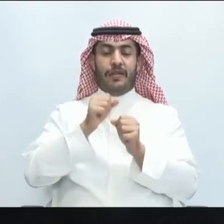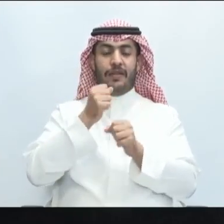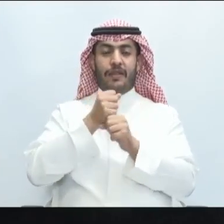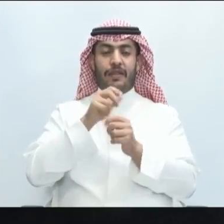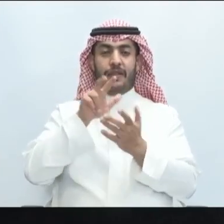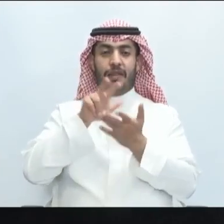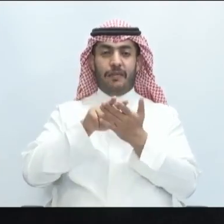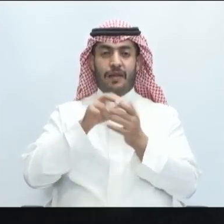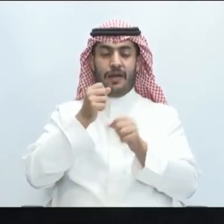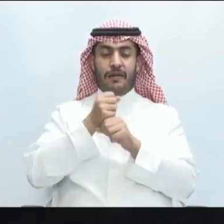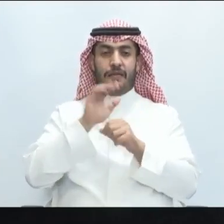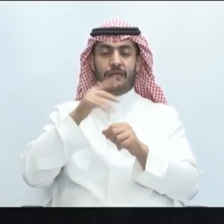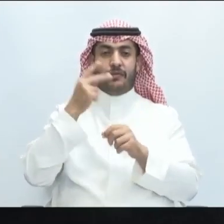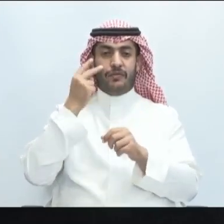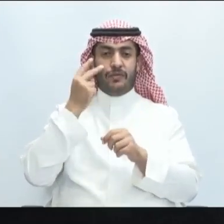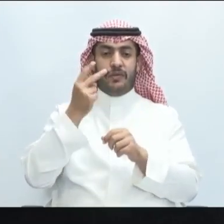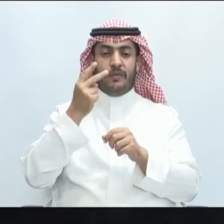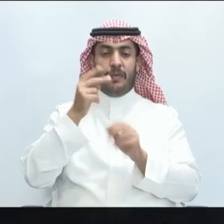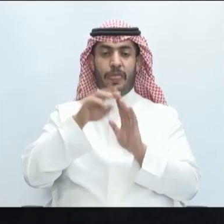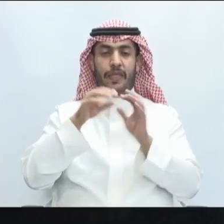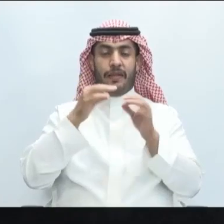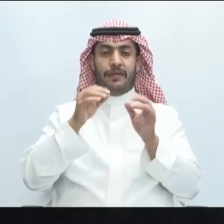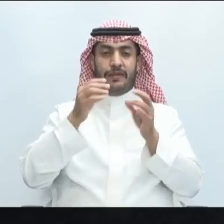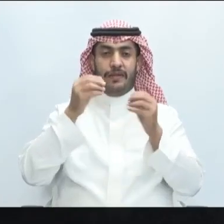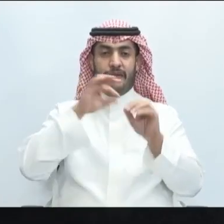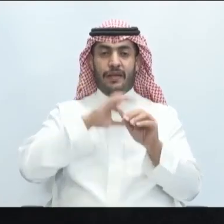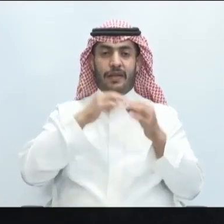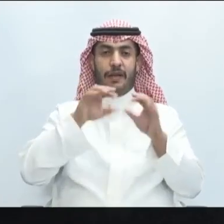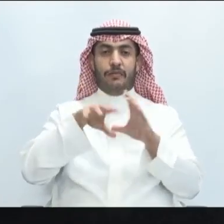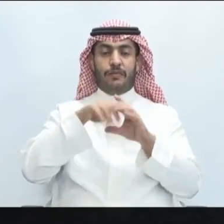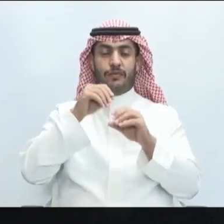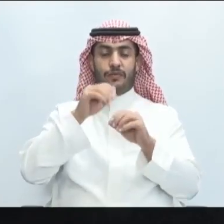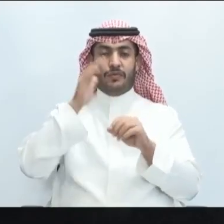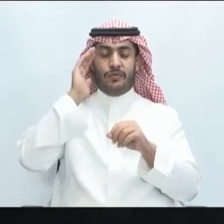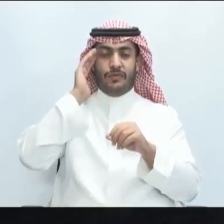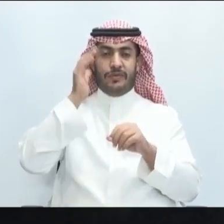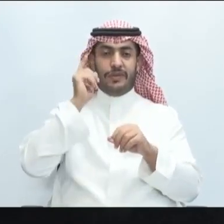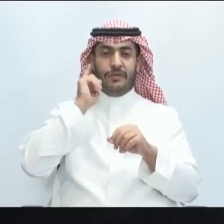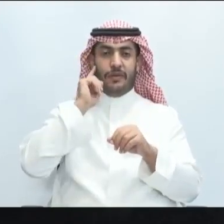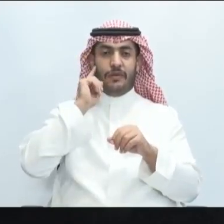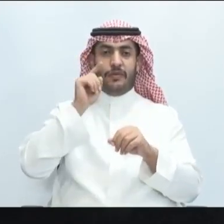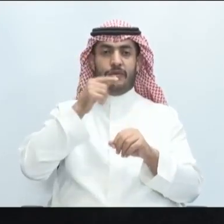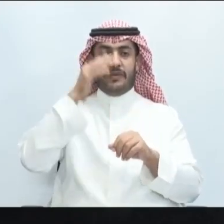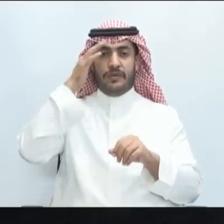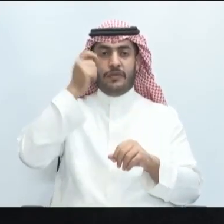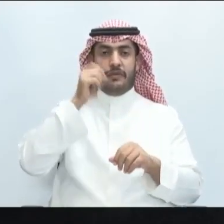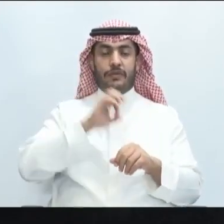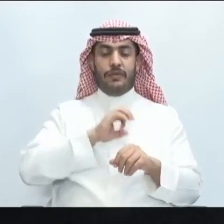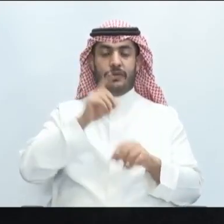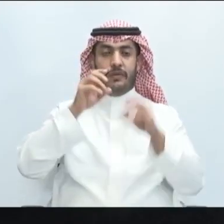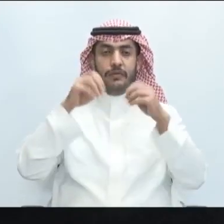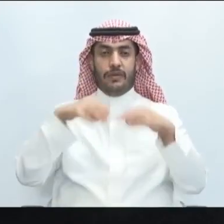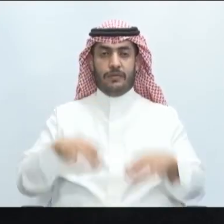واضافه القيود ومن ثم نشاهد مخرجات هذا المشروع شكرا لكم حسن المتابعه والسلام عليكم ورحمه الله